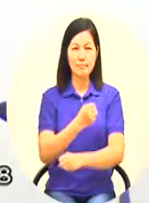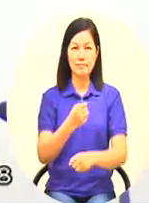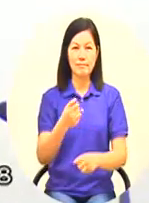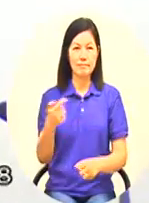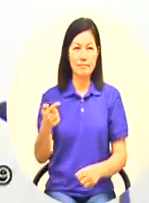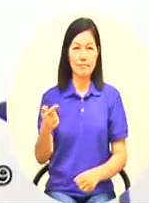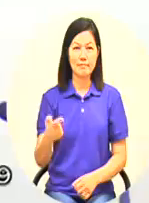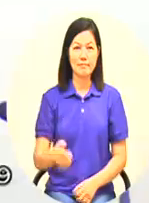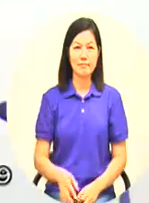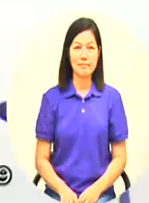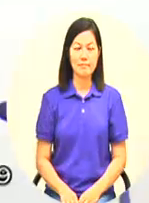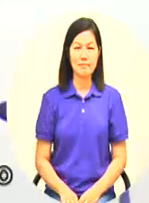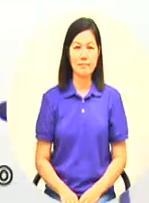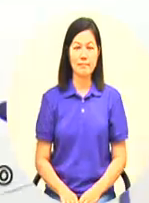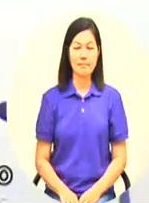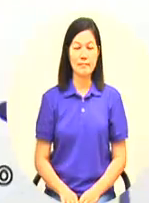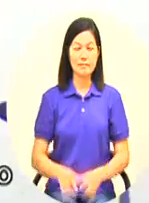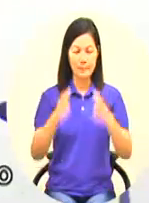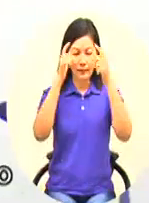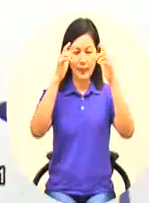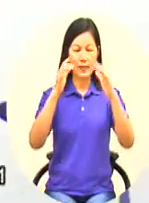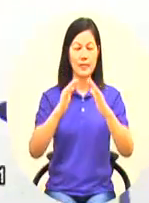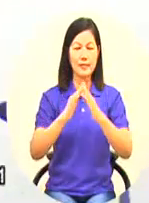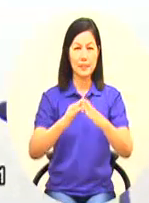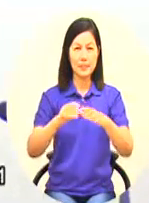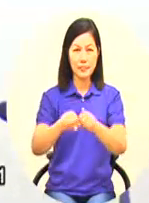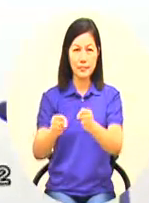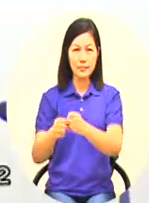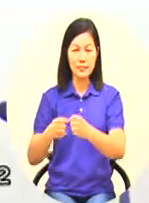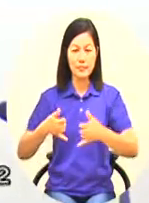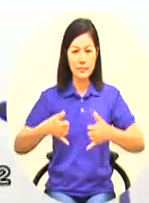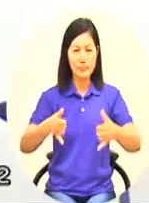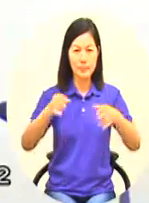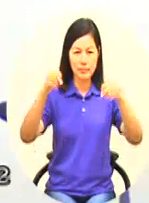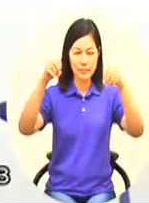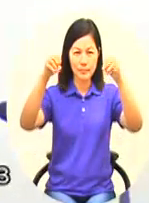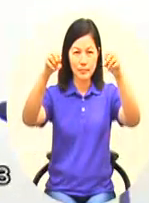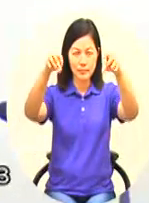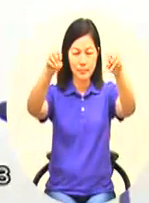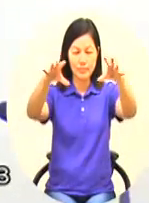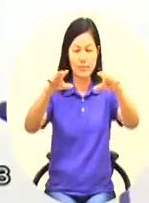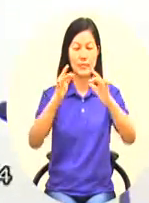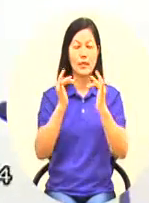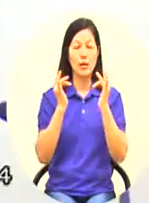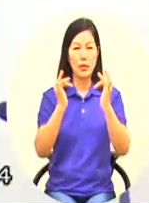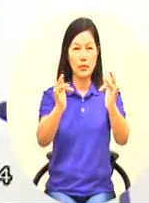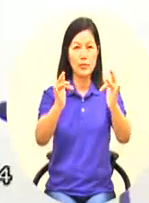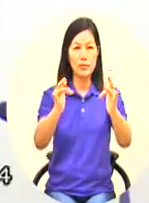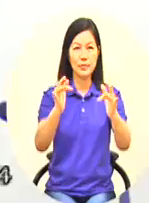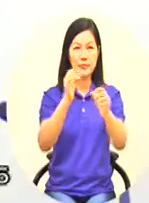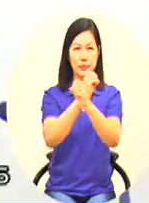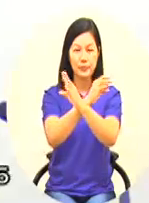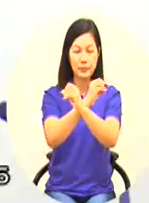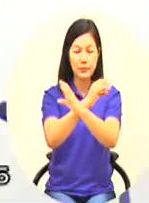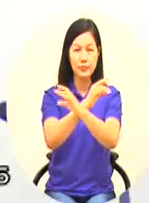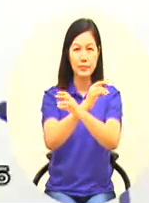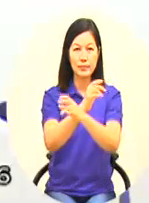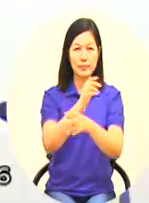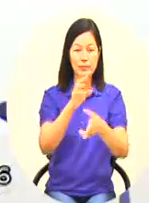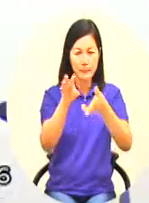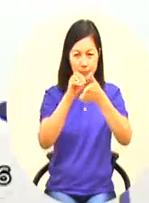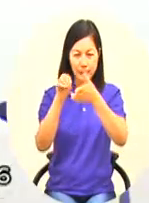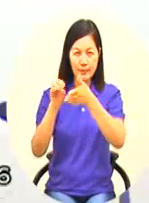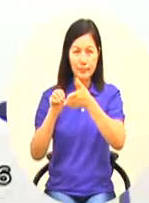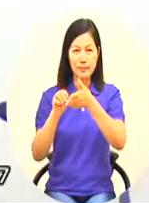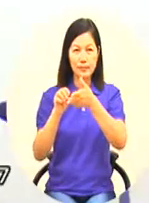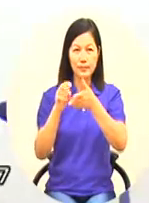那整个高雄市的摧毁，包括一些路灯、树木，还有号志灯、监视器，都是被摧